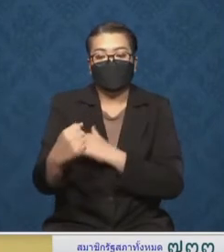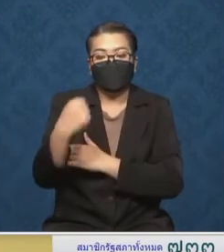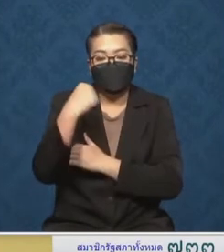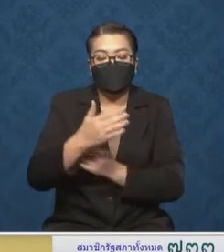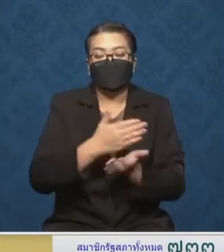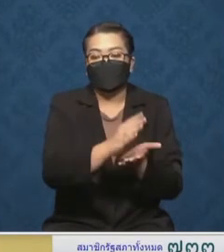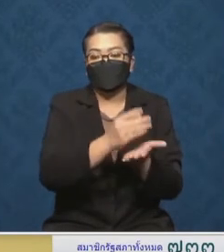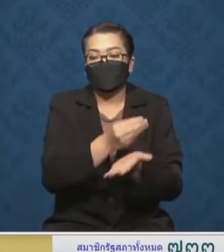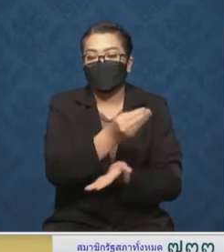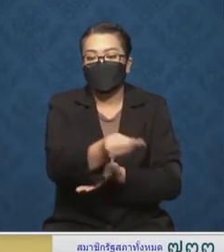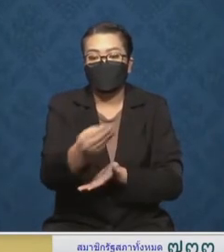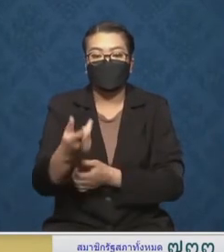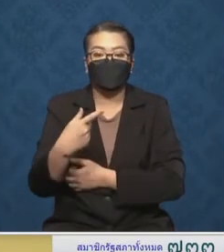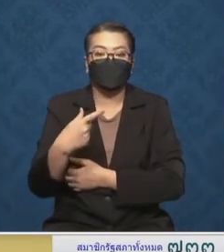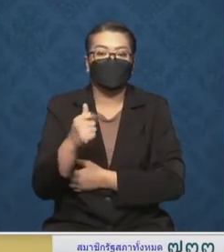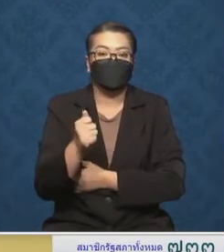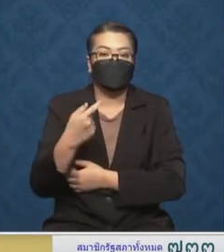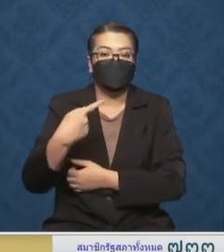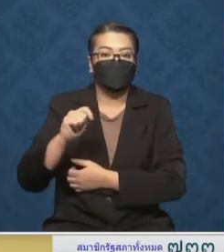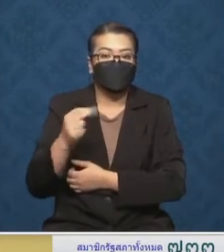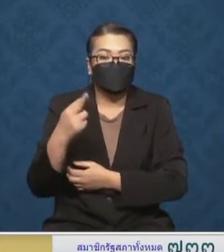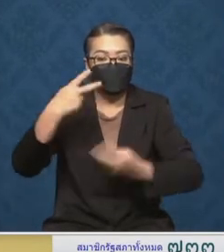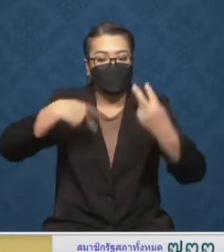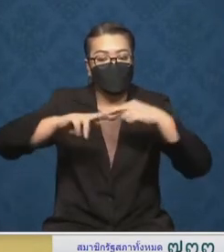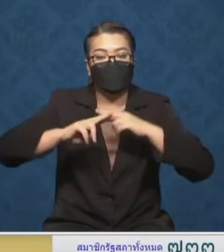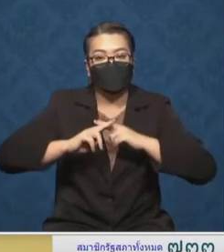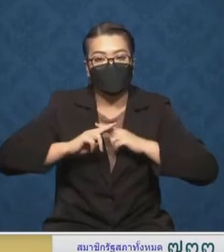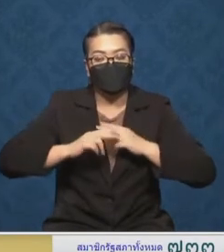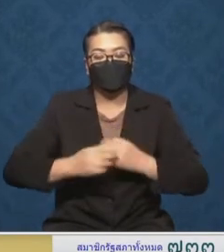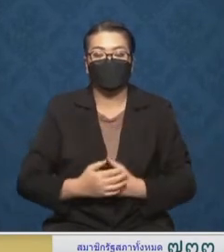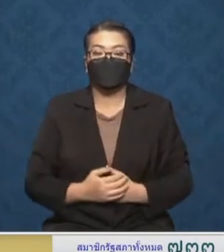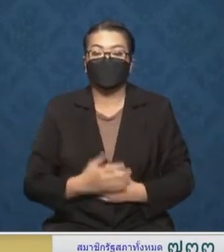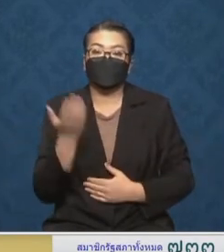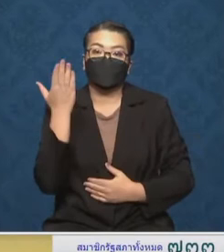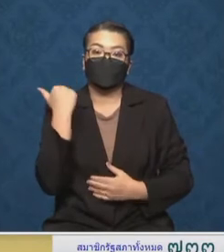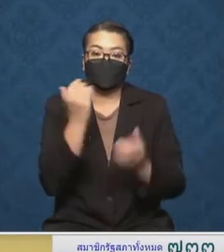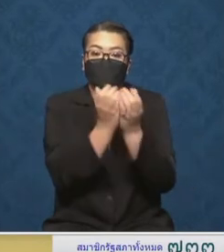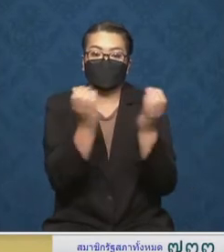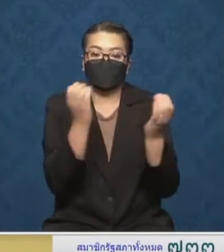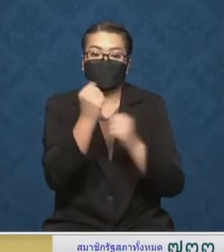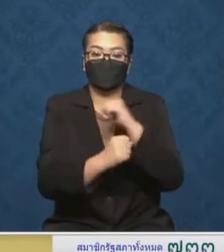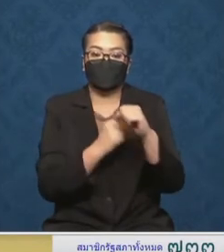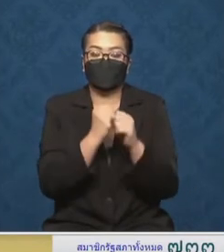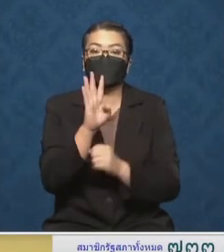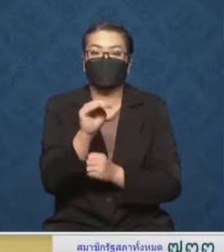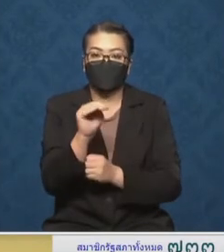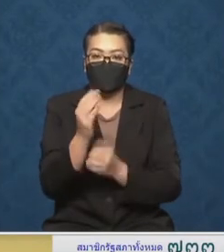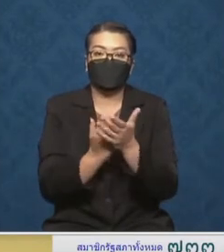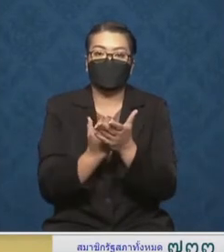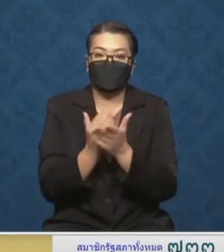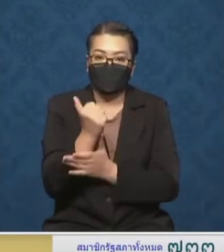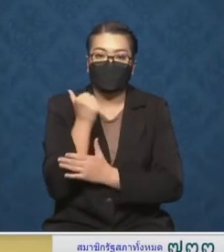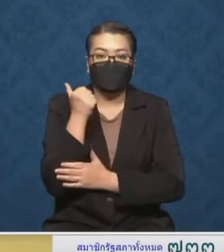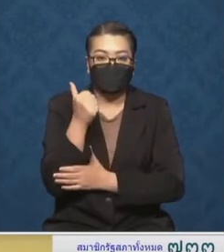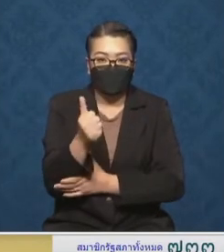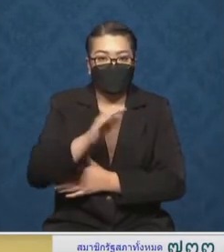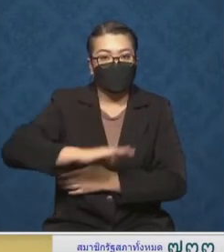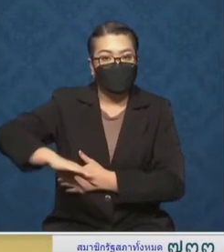ท้องถิ่นผลของราชดำเนิน 40ประสบความสำเร็จครับทำให้เรา